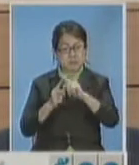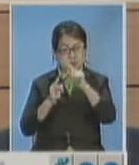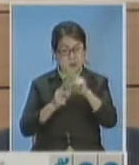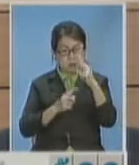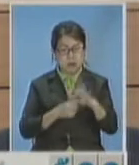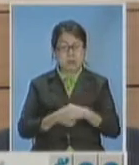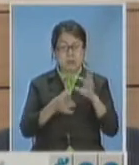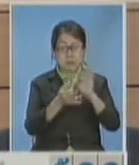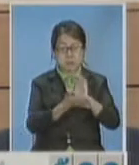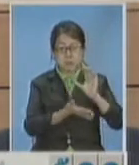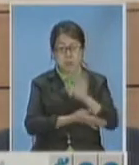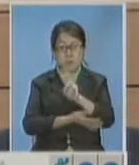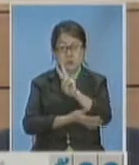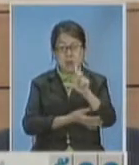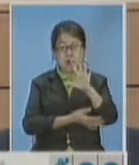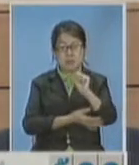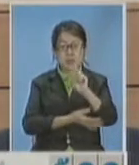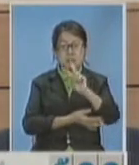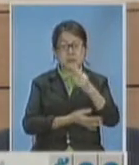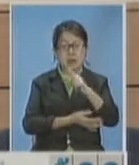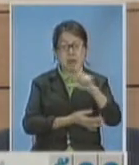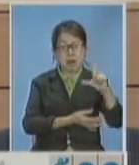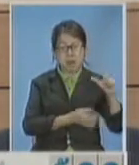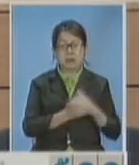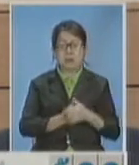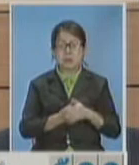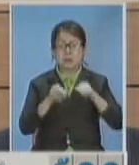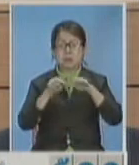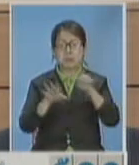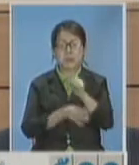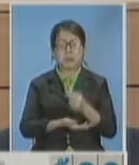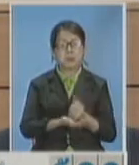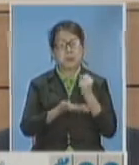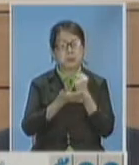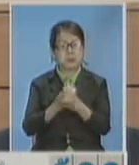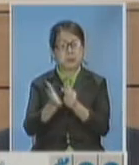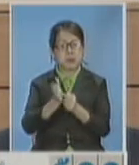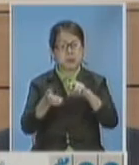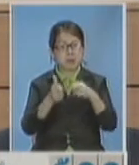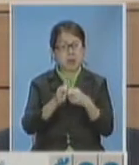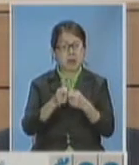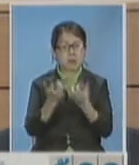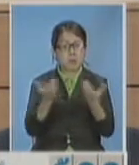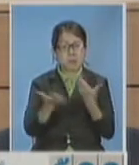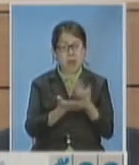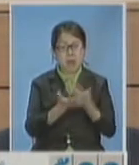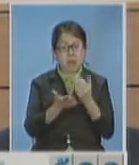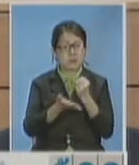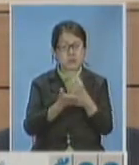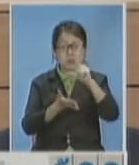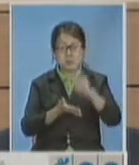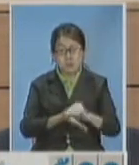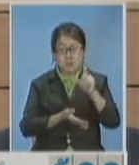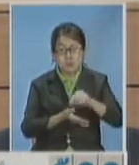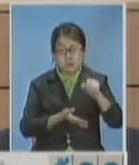ว่าการจัดงบประมาณ 2,520,000 ล้านบาทนั้น 1. ไม่ได้จัดงบประมาณเพื่อแก้ไขปัญหาของแพงซึ่งแพ